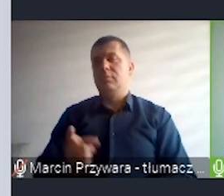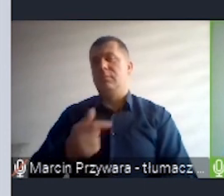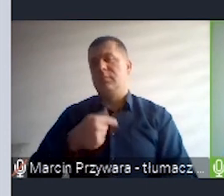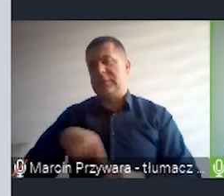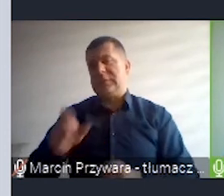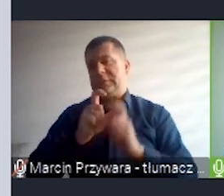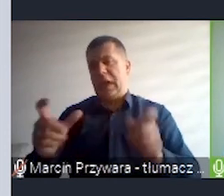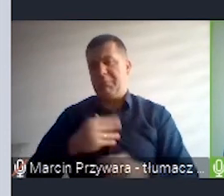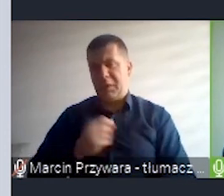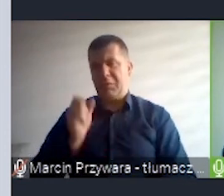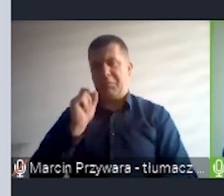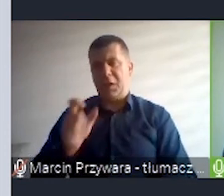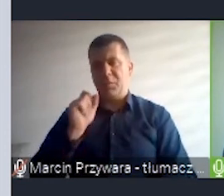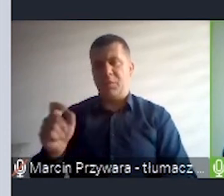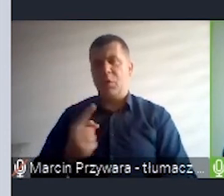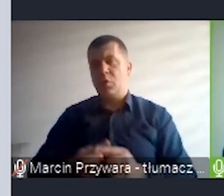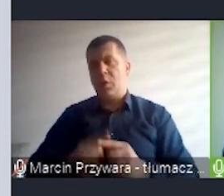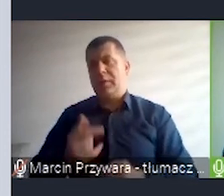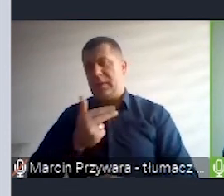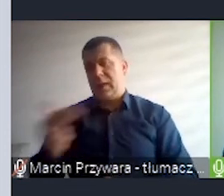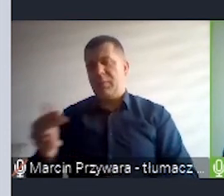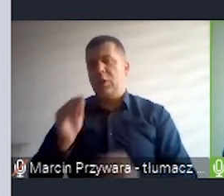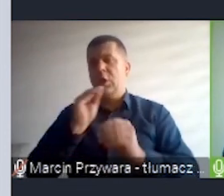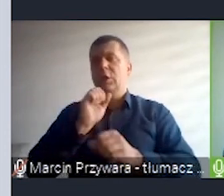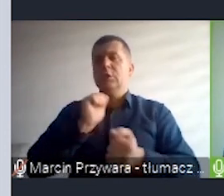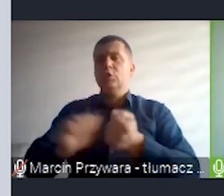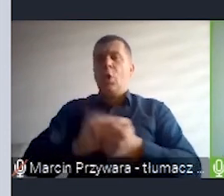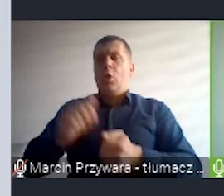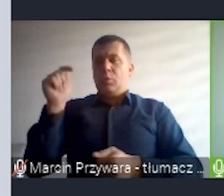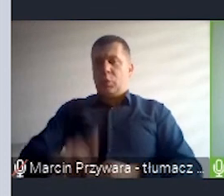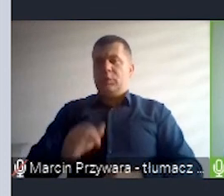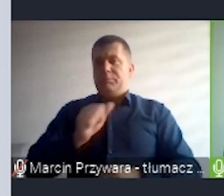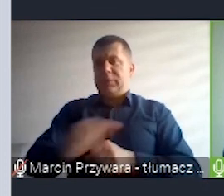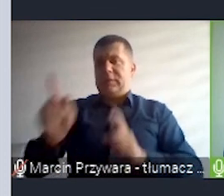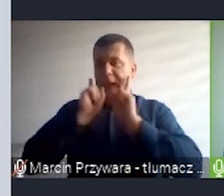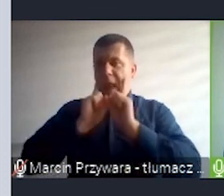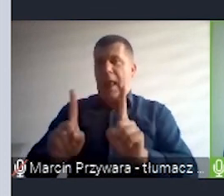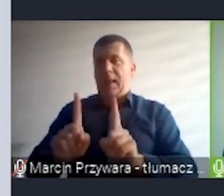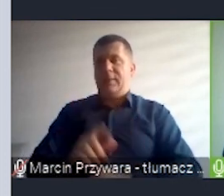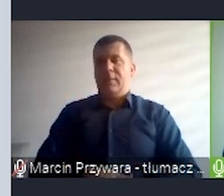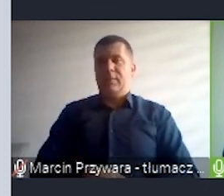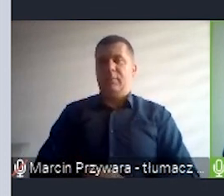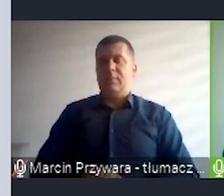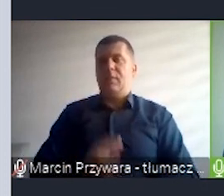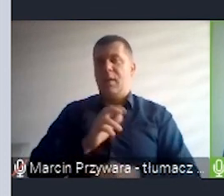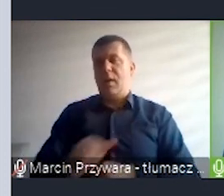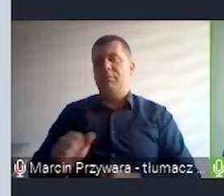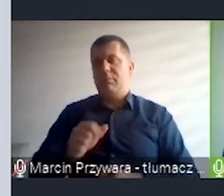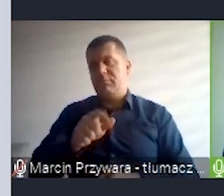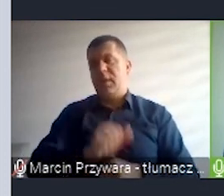czas pojawiały się takie wątki, że szkoda musi być realna, żeby